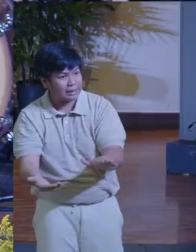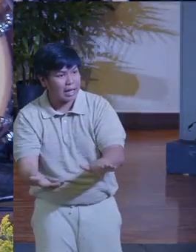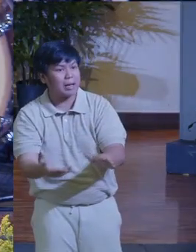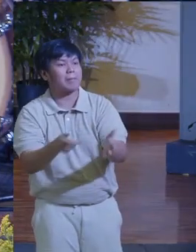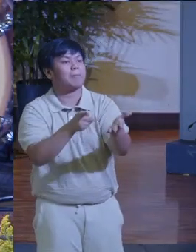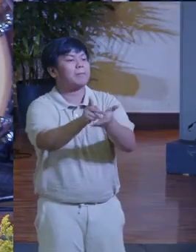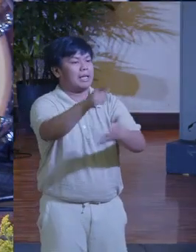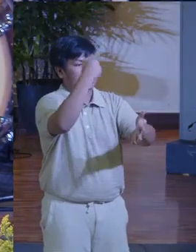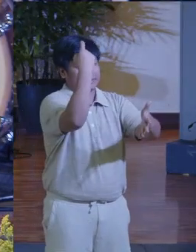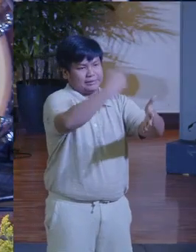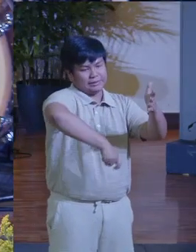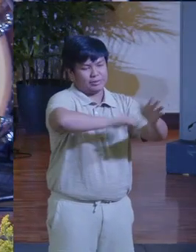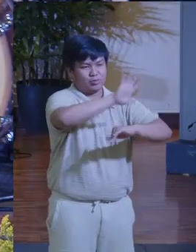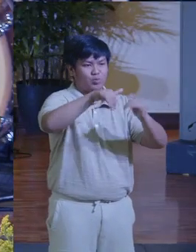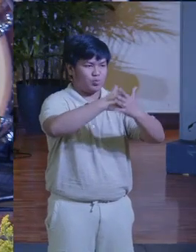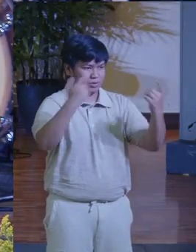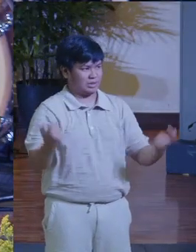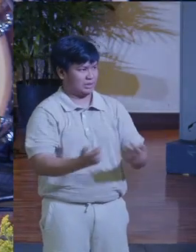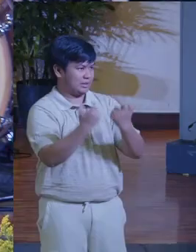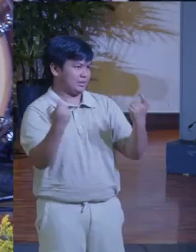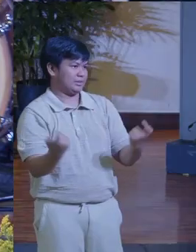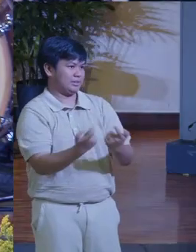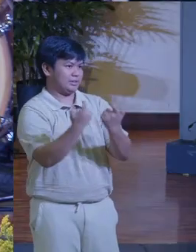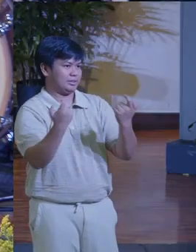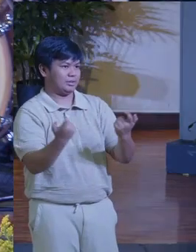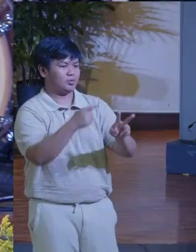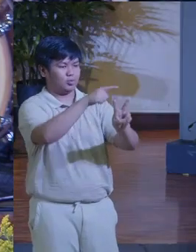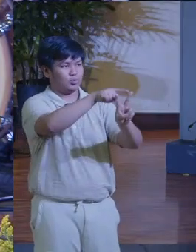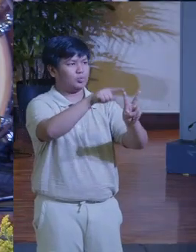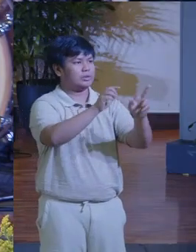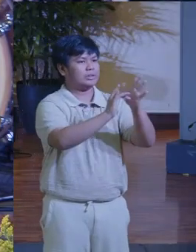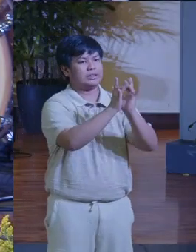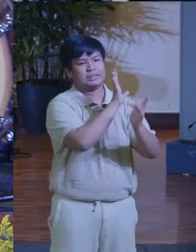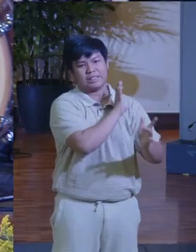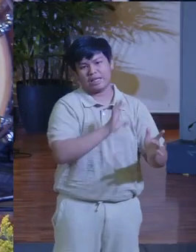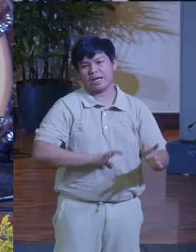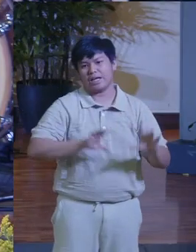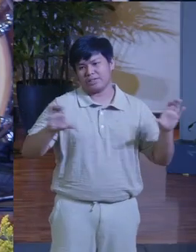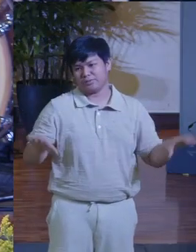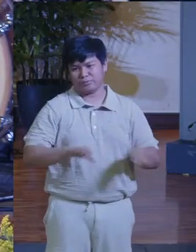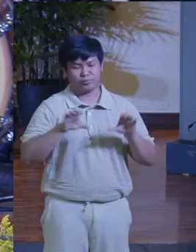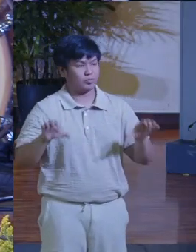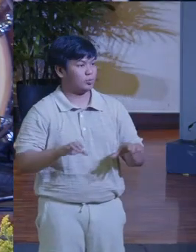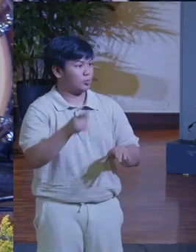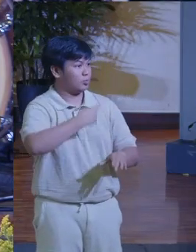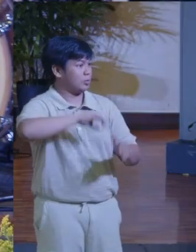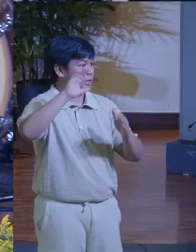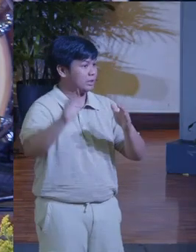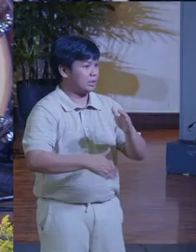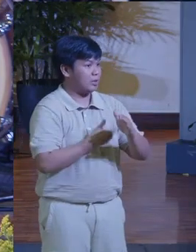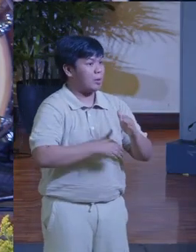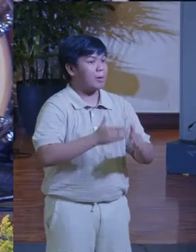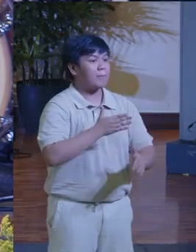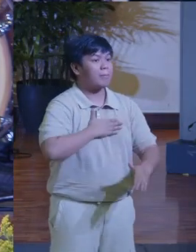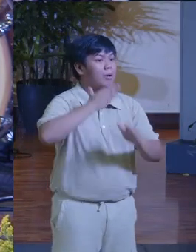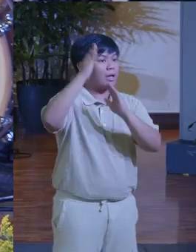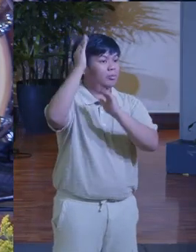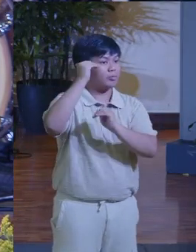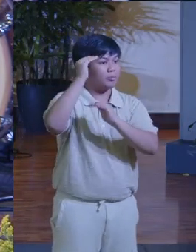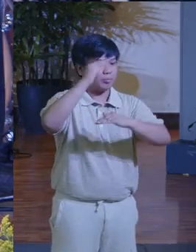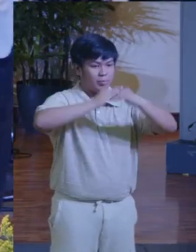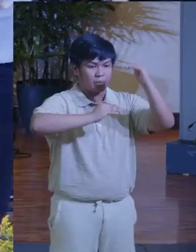atoning death. Yung dalawang yan. Kaya inaawit natin madalas, my hope is